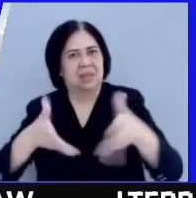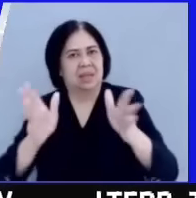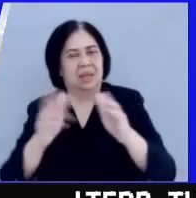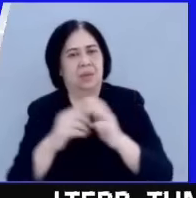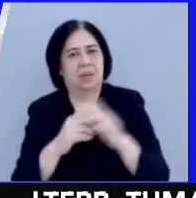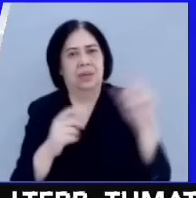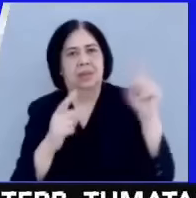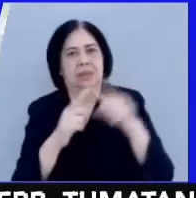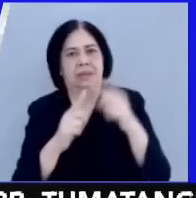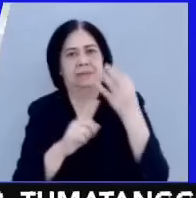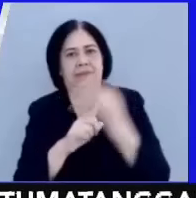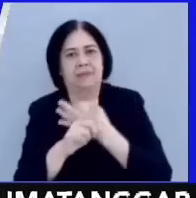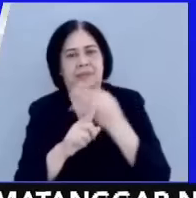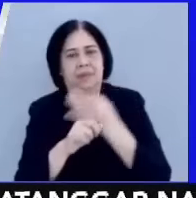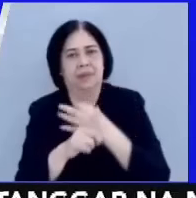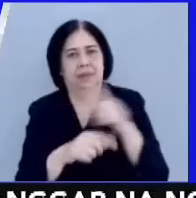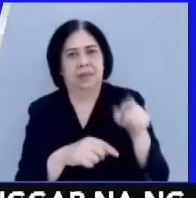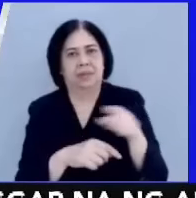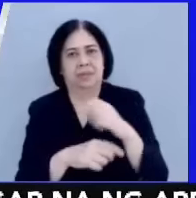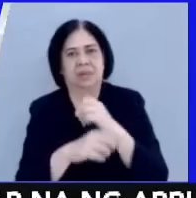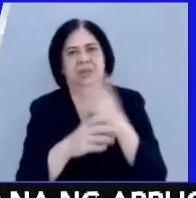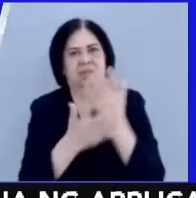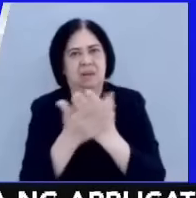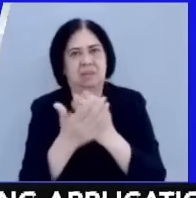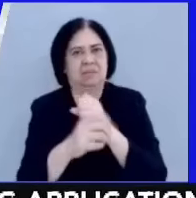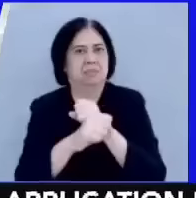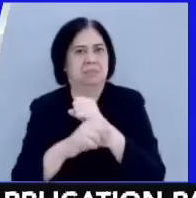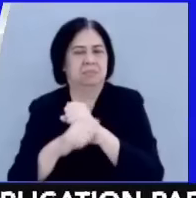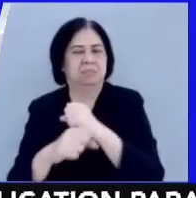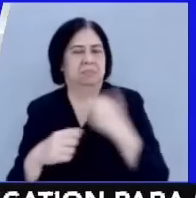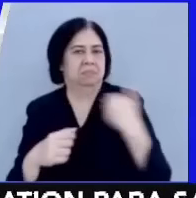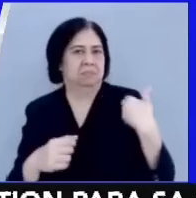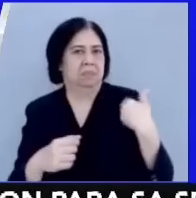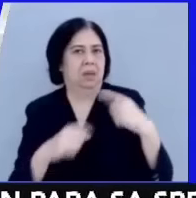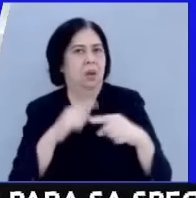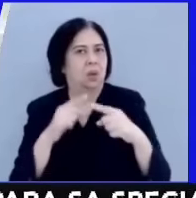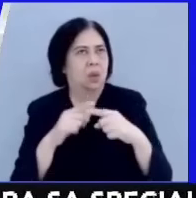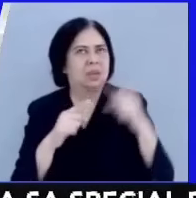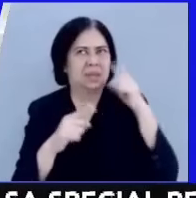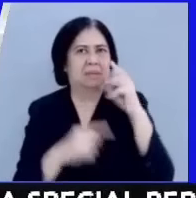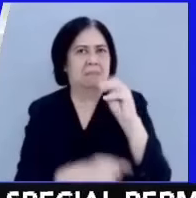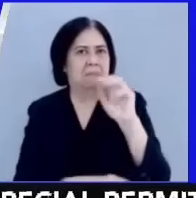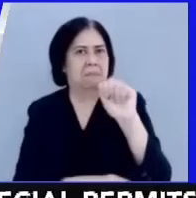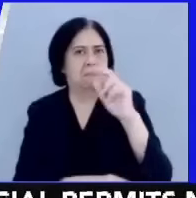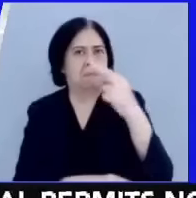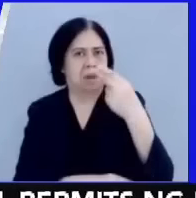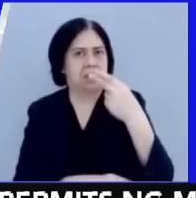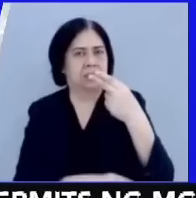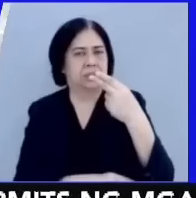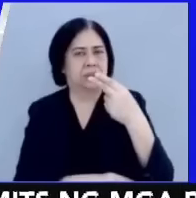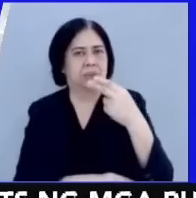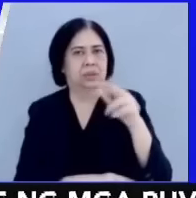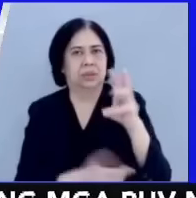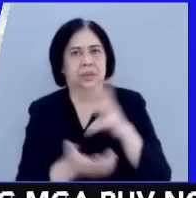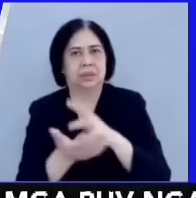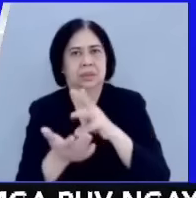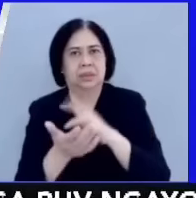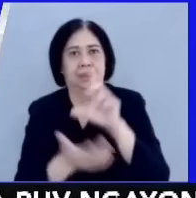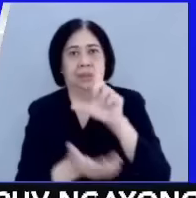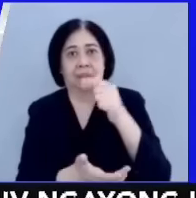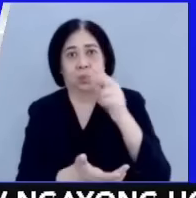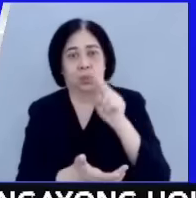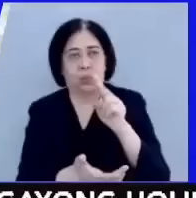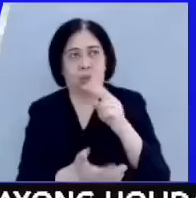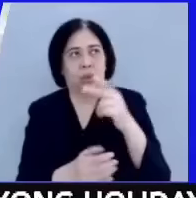disb hindi pa official campaign kasi hindi pa official campaign o Hanggang March pa yata sila bawal na yata senador pagdating ng ah Feb 1